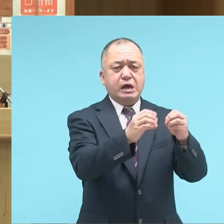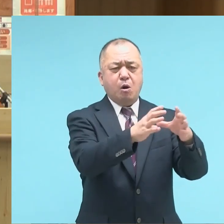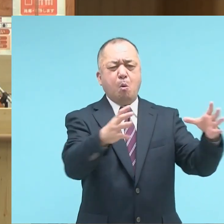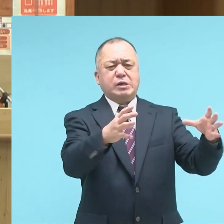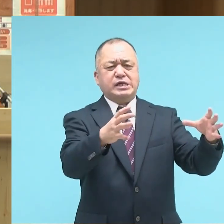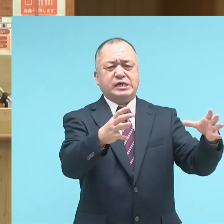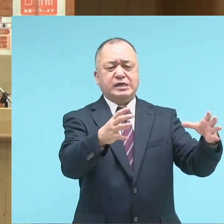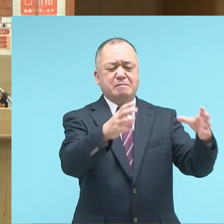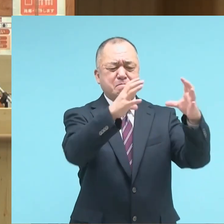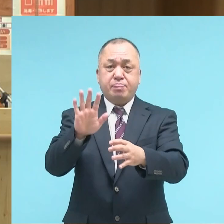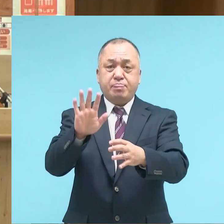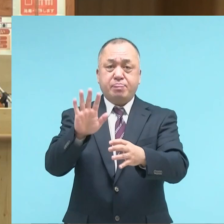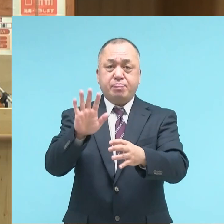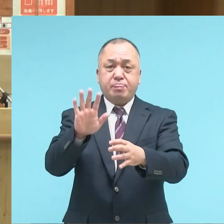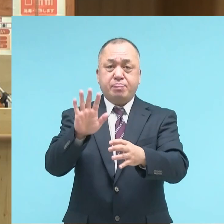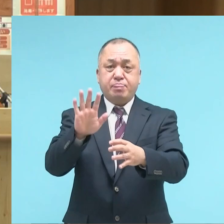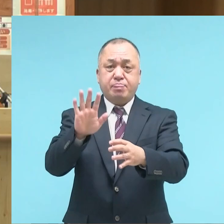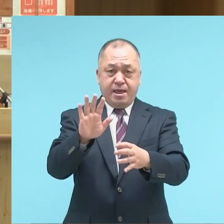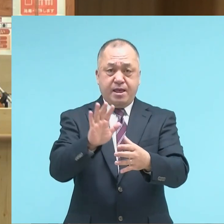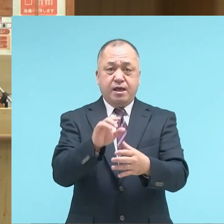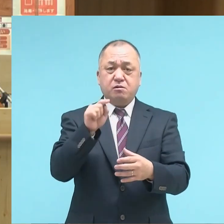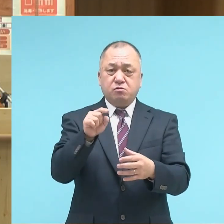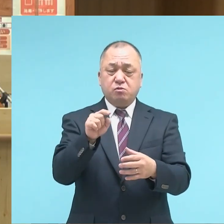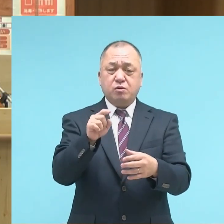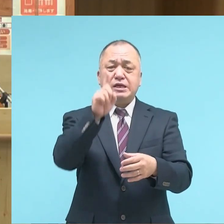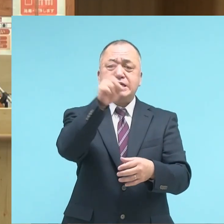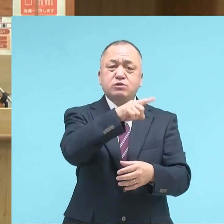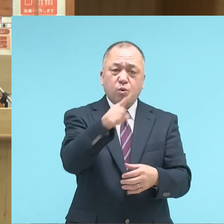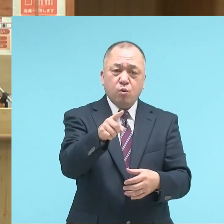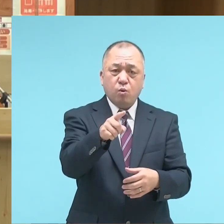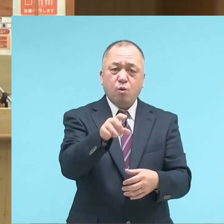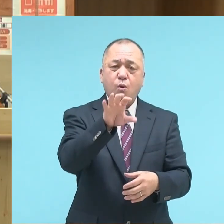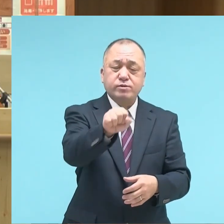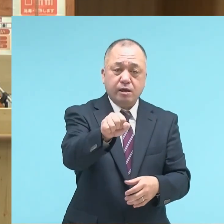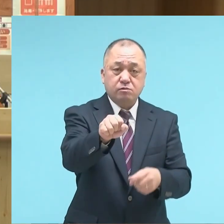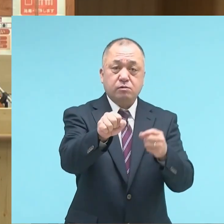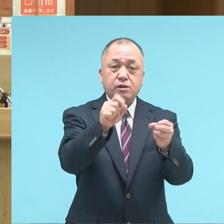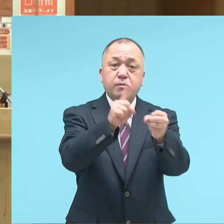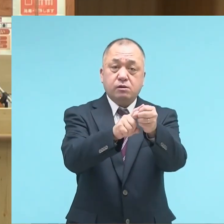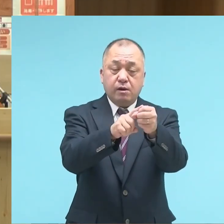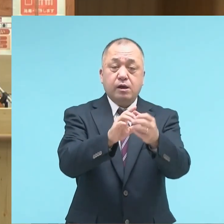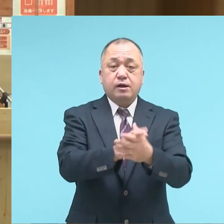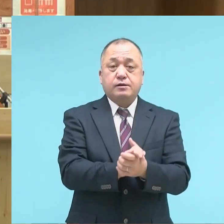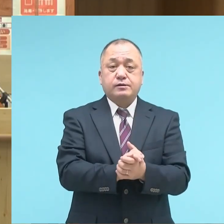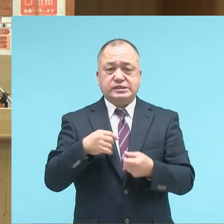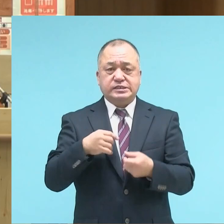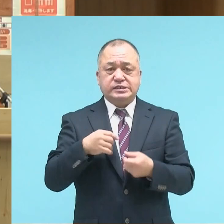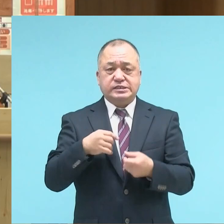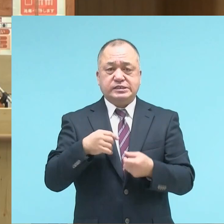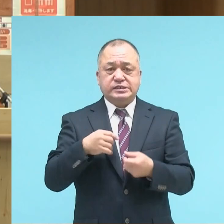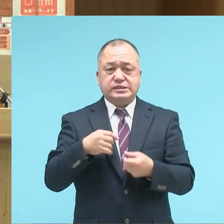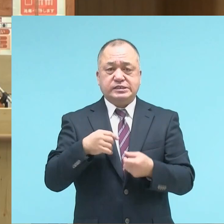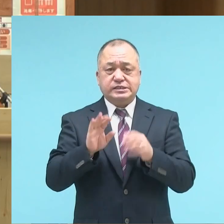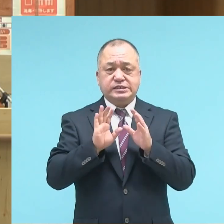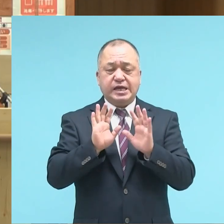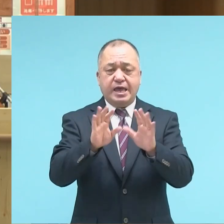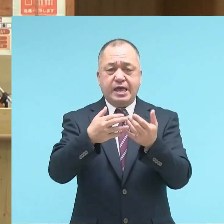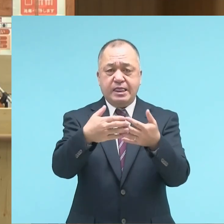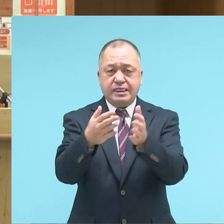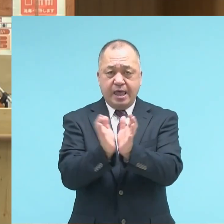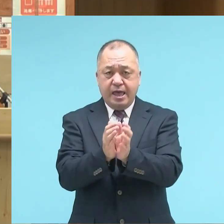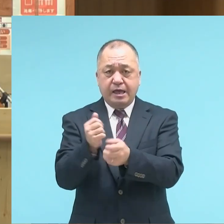複数出た状況の中で、どうしてもそういった人員を確保するためにですね、自衛隊に派遣要請するという